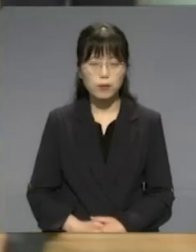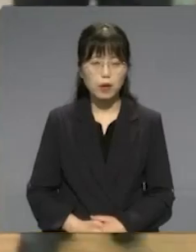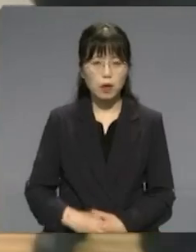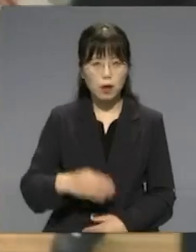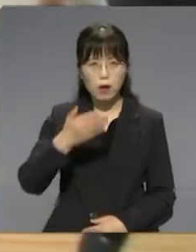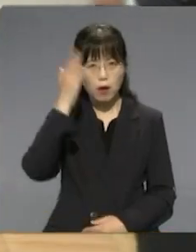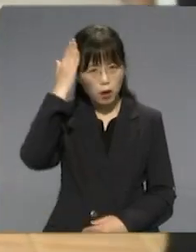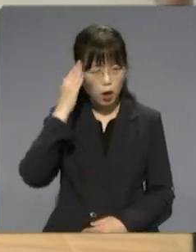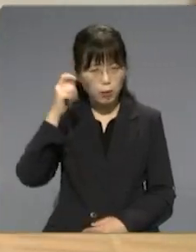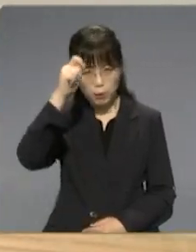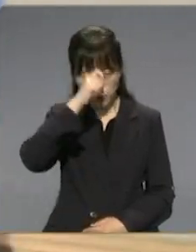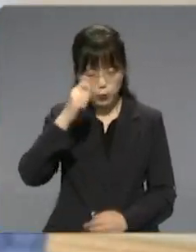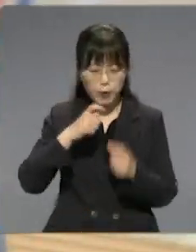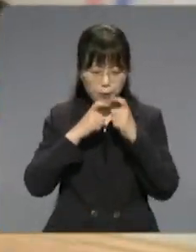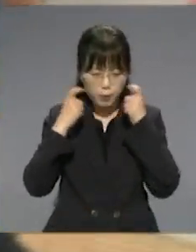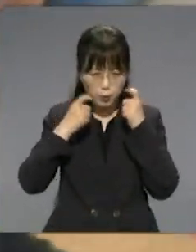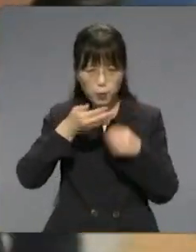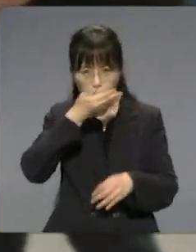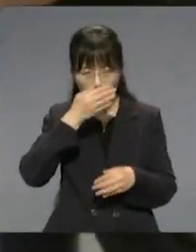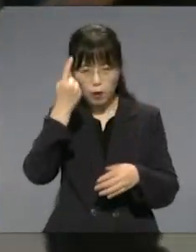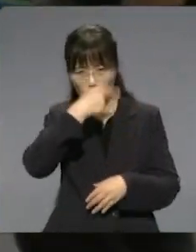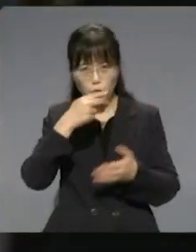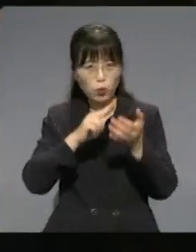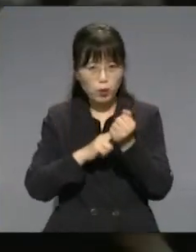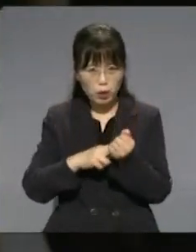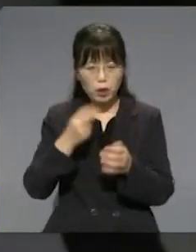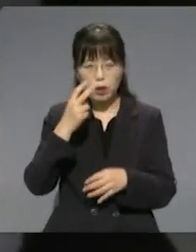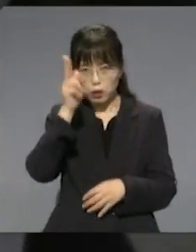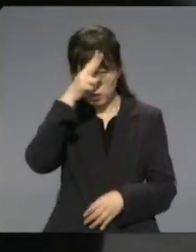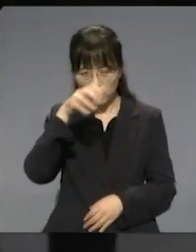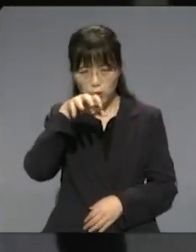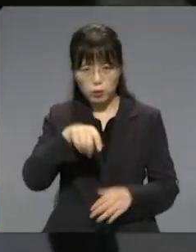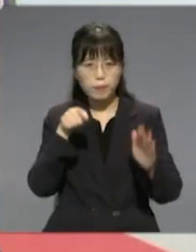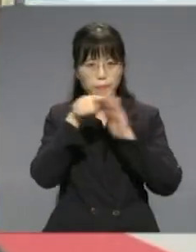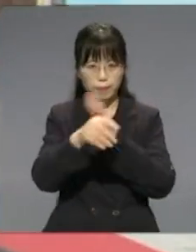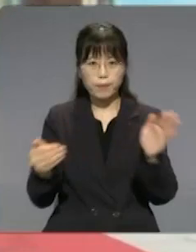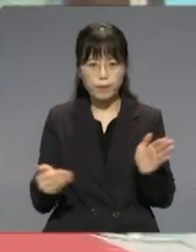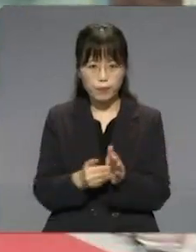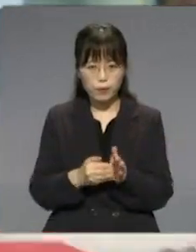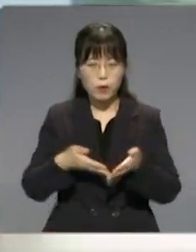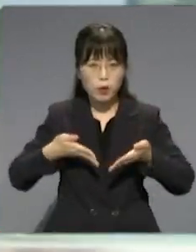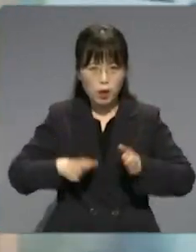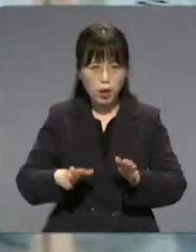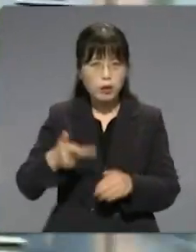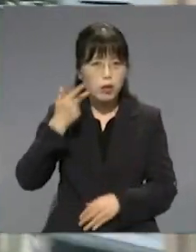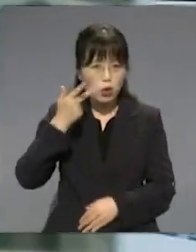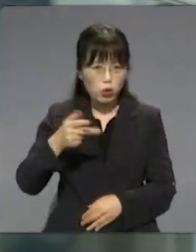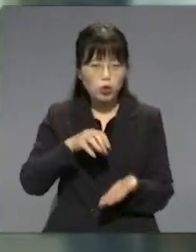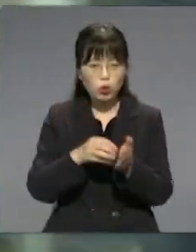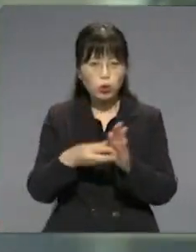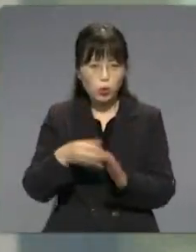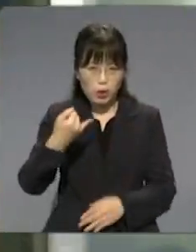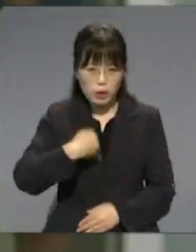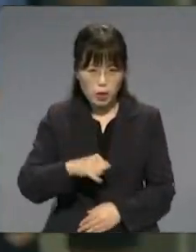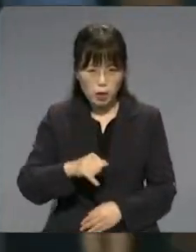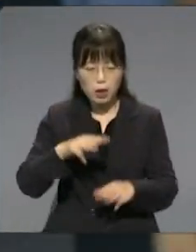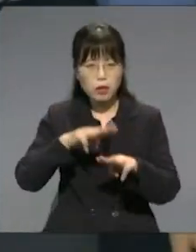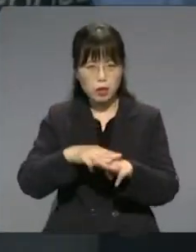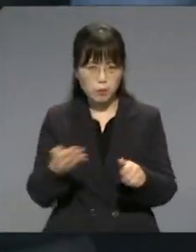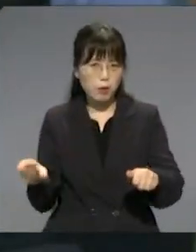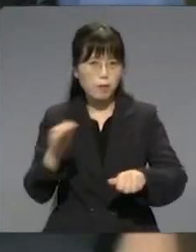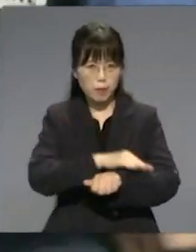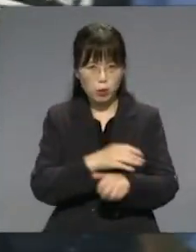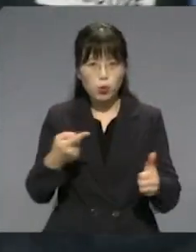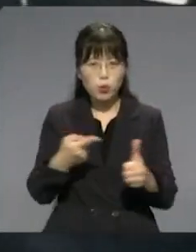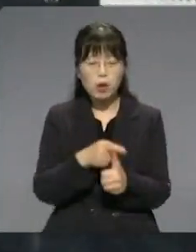검은 모자를 쓰고 마스크로 얼굴을 가린 여성이 경찰서를 나섭니다. 태어난 지 일주일 정도 된 딸을 텃밭에